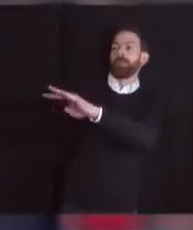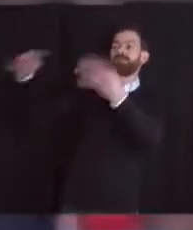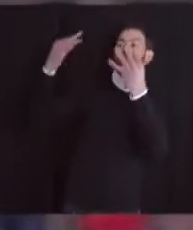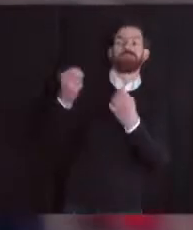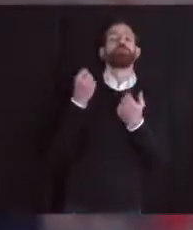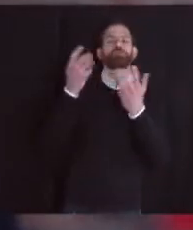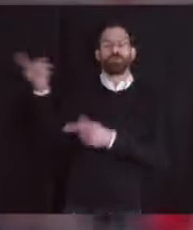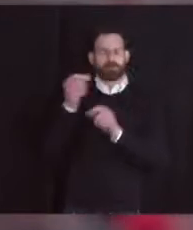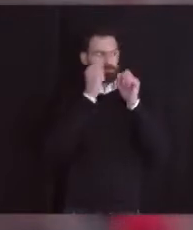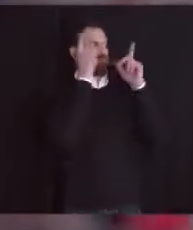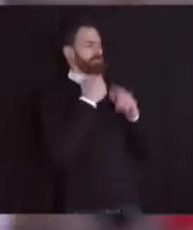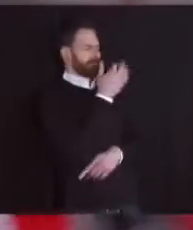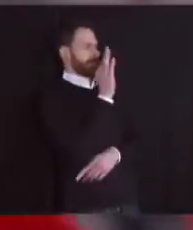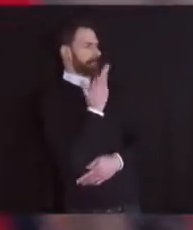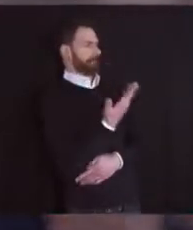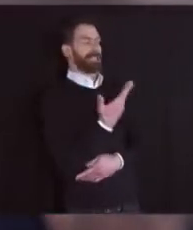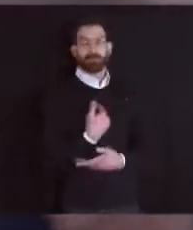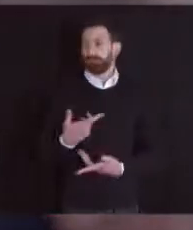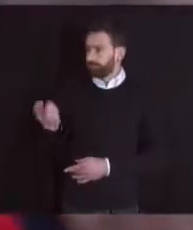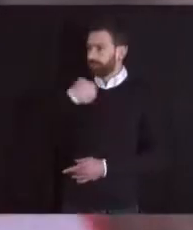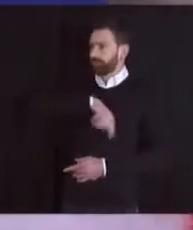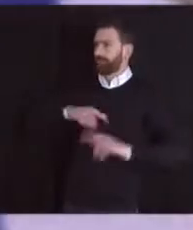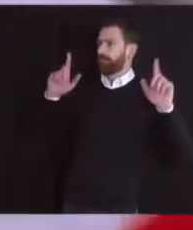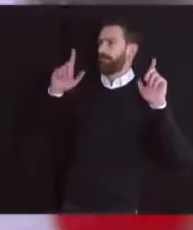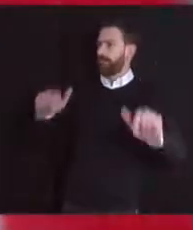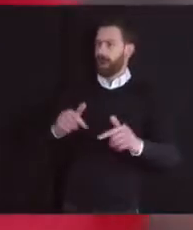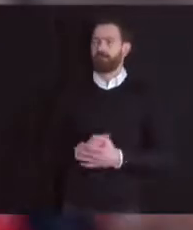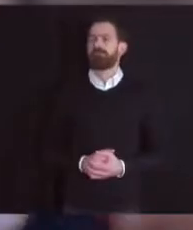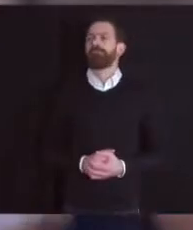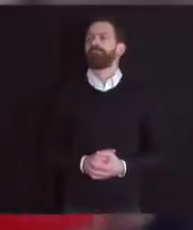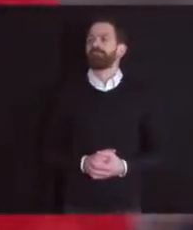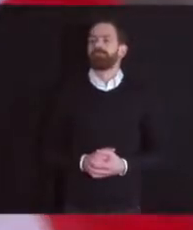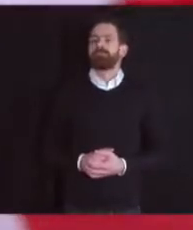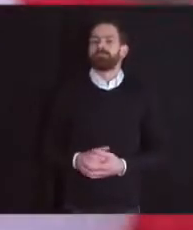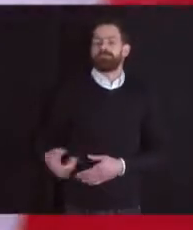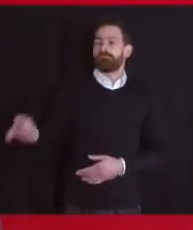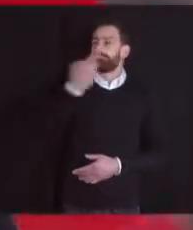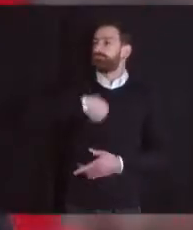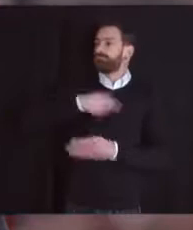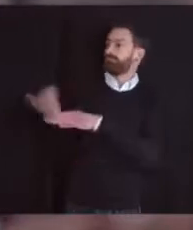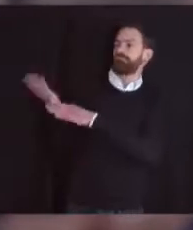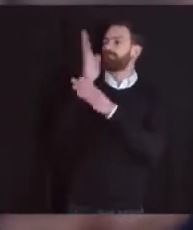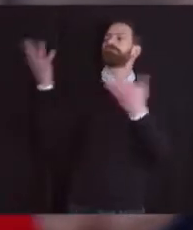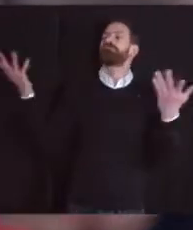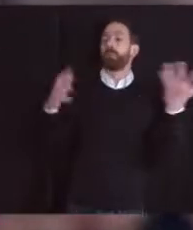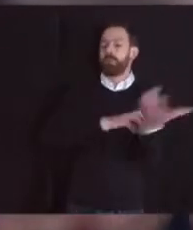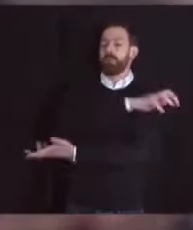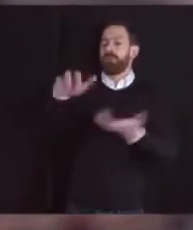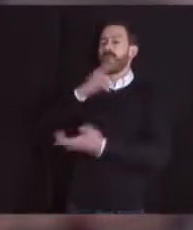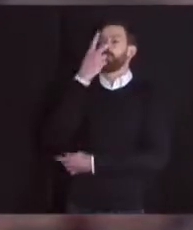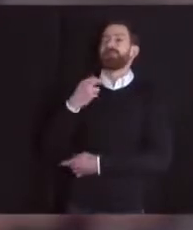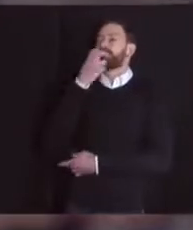étonné, nous voici, nous sommes la révolution citoyenne